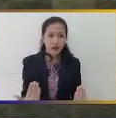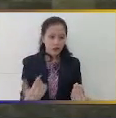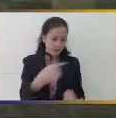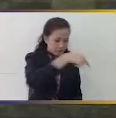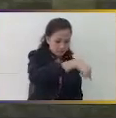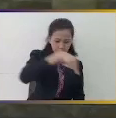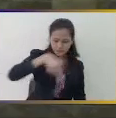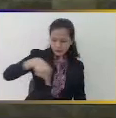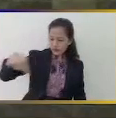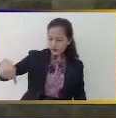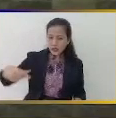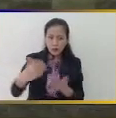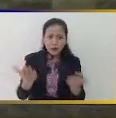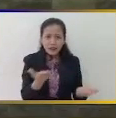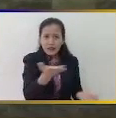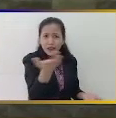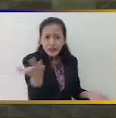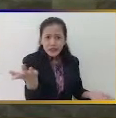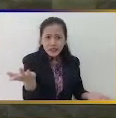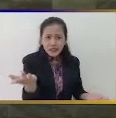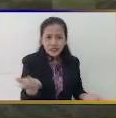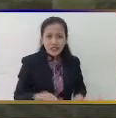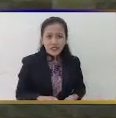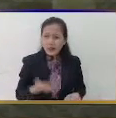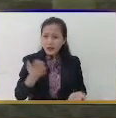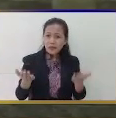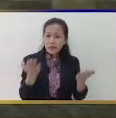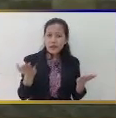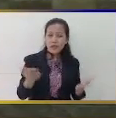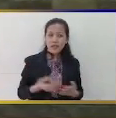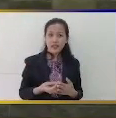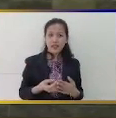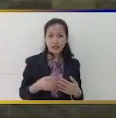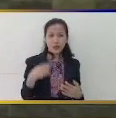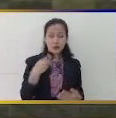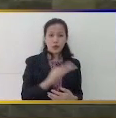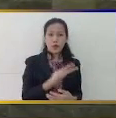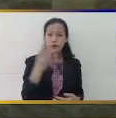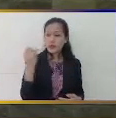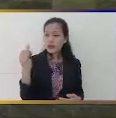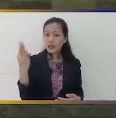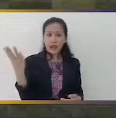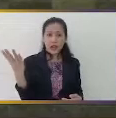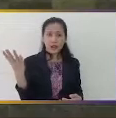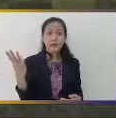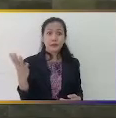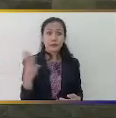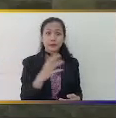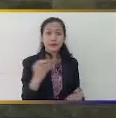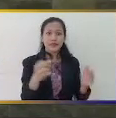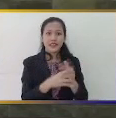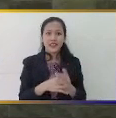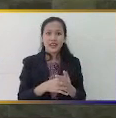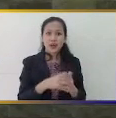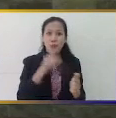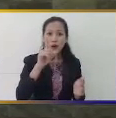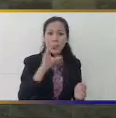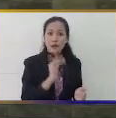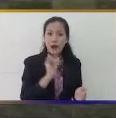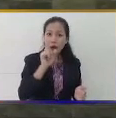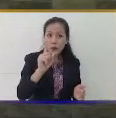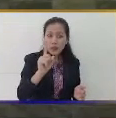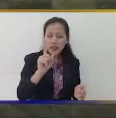po ang salita ng Diyos, siguro individuals po ang kina-count po natin and not families. But thank God, kapatid,